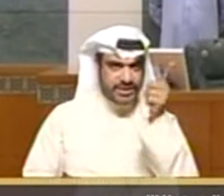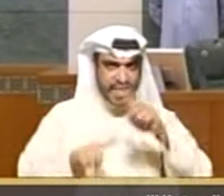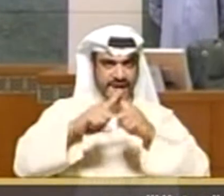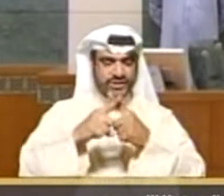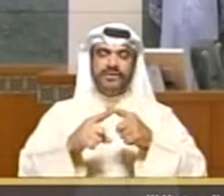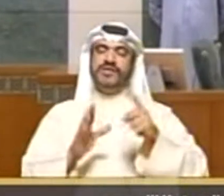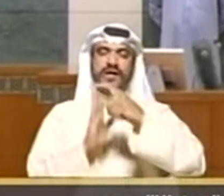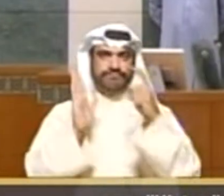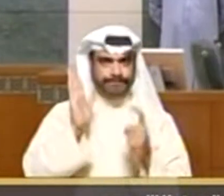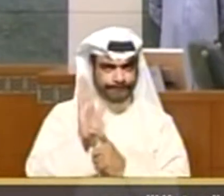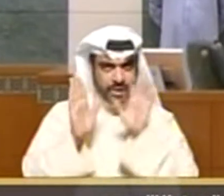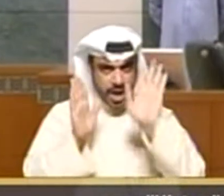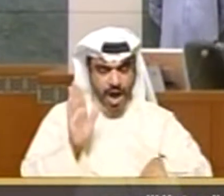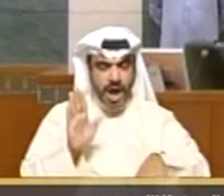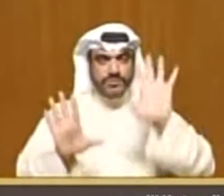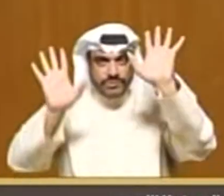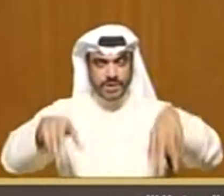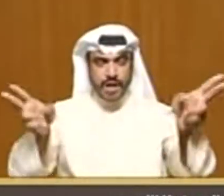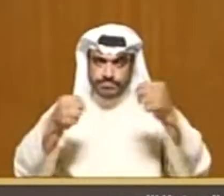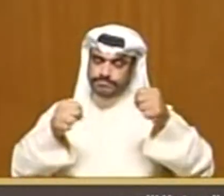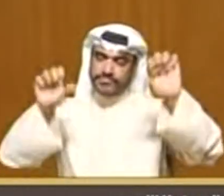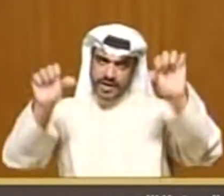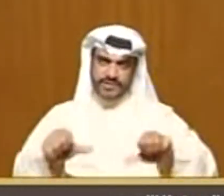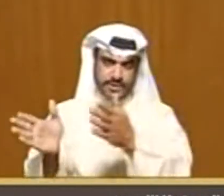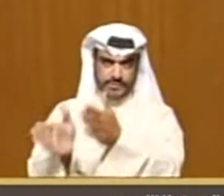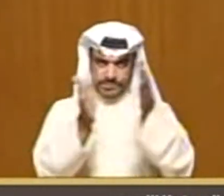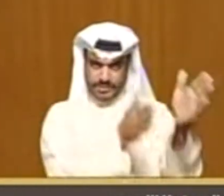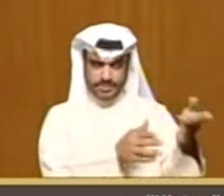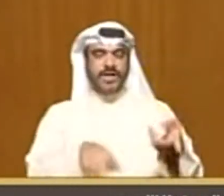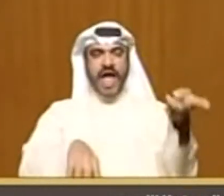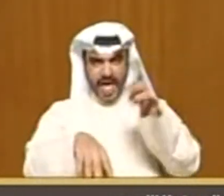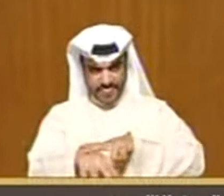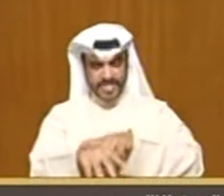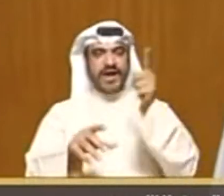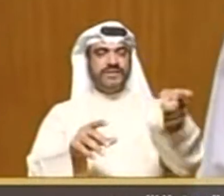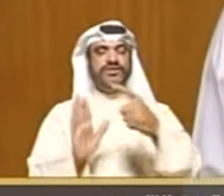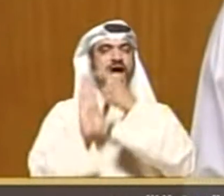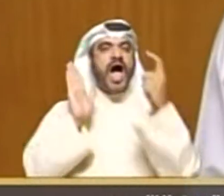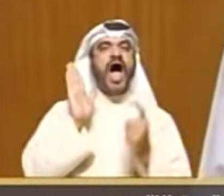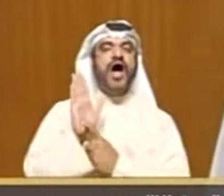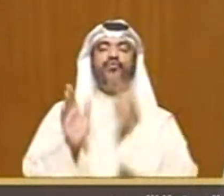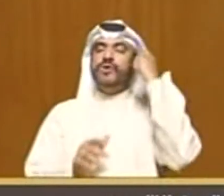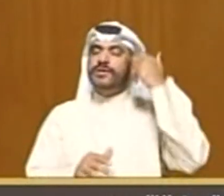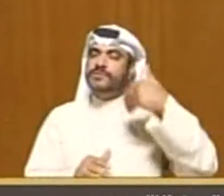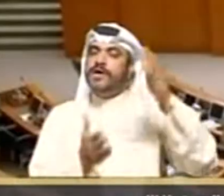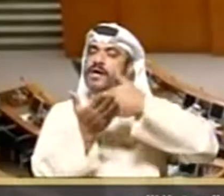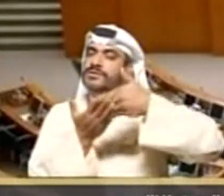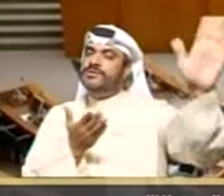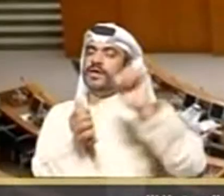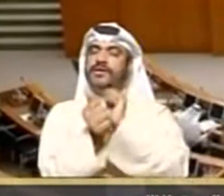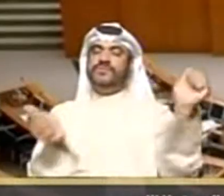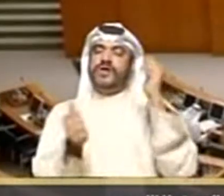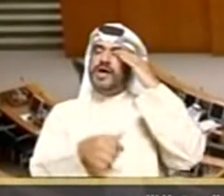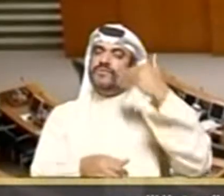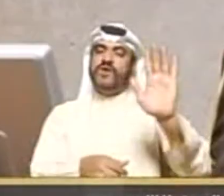الداخلية والدفاع بشأن قانون المسيء لتعديل بعض النصوص التشريعية. وعلى هامش الجلسات استلم رئيس مجلس الأمة صحيفة